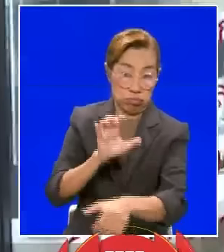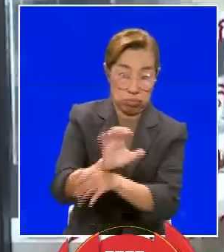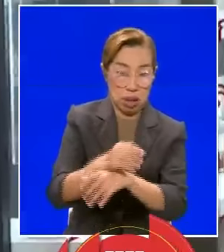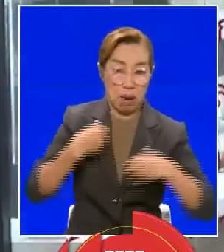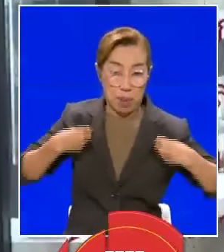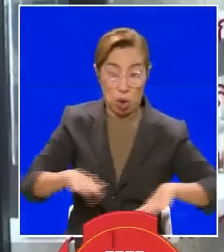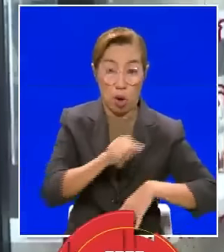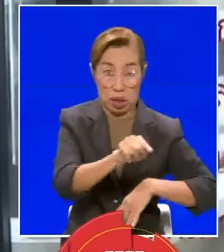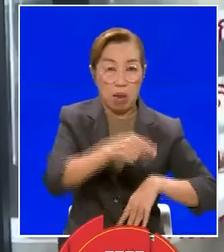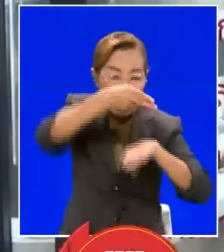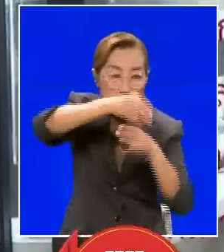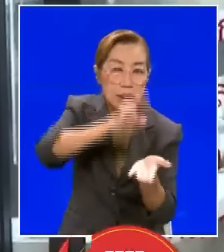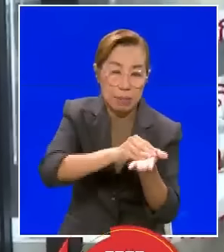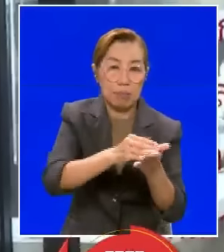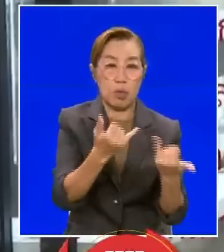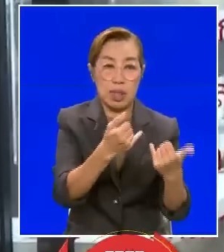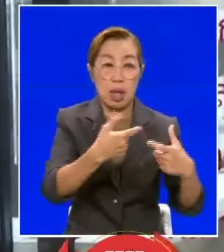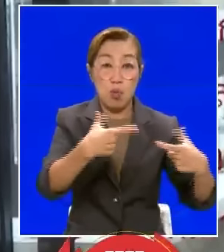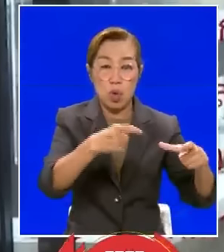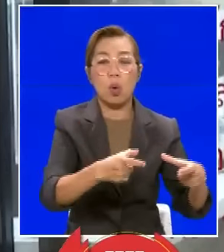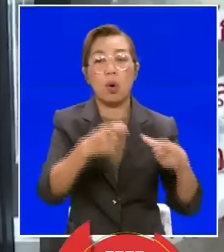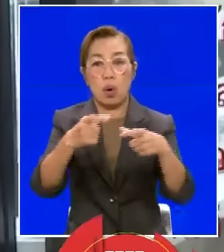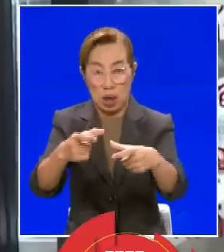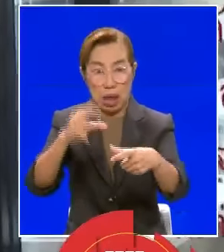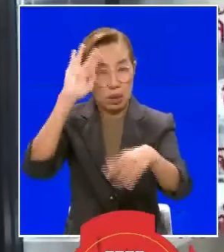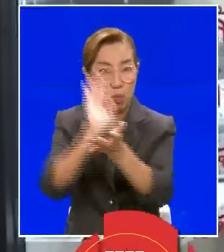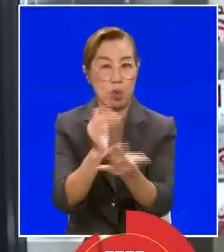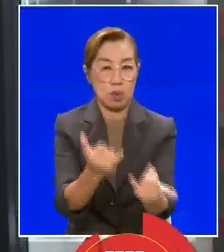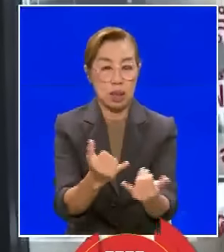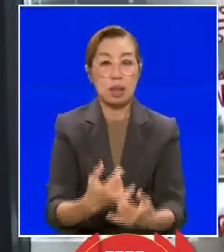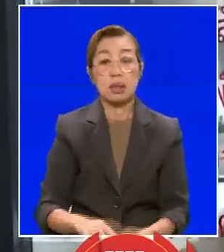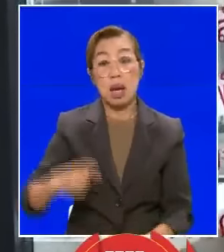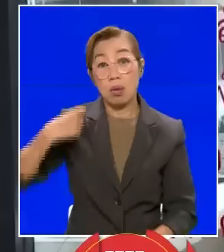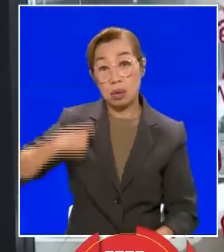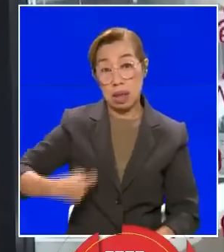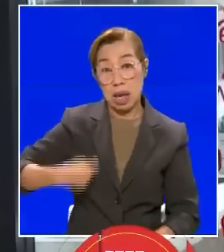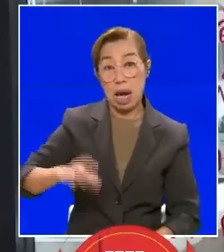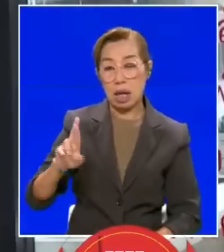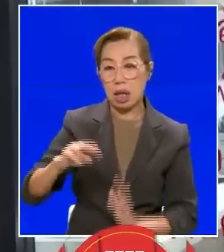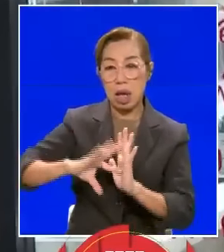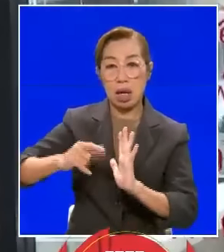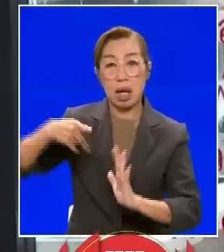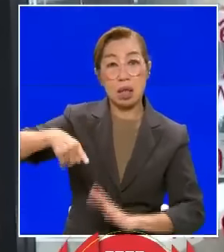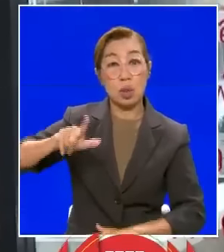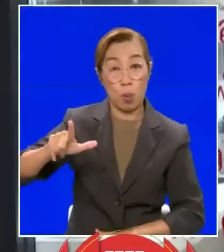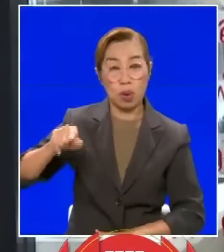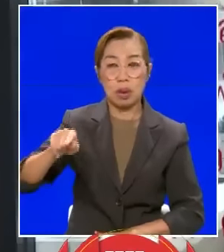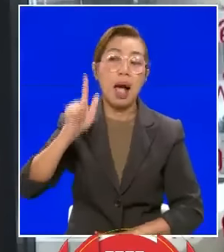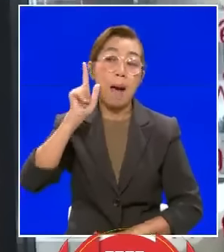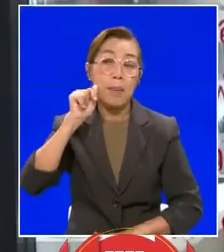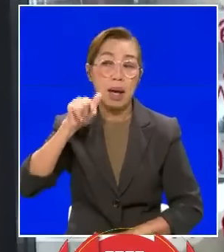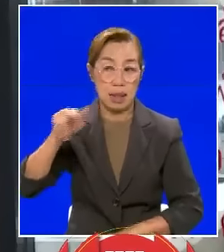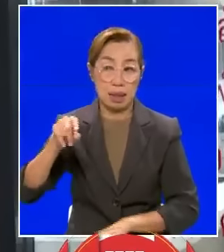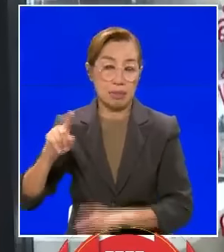ยขณะเดียวกันช่วงบ่าย2ของวันนี้นะครับทนายรัชพลครับจะพาแม่เด็กเข้ามาแจ้งความหมอเหรียญทองเพิ่มอีก1